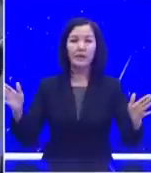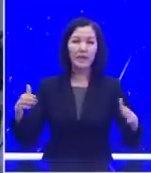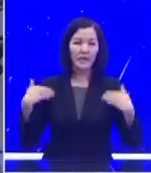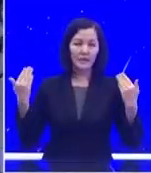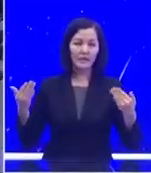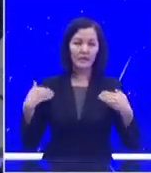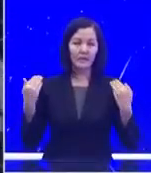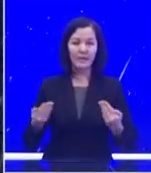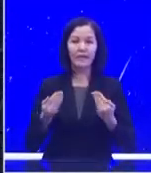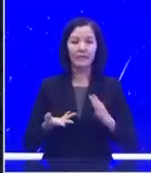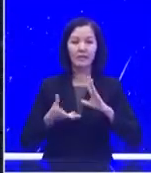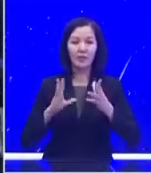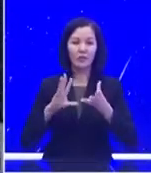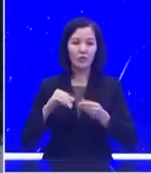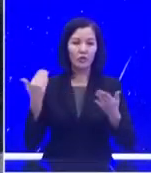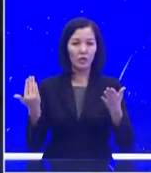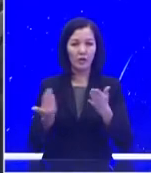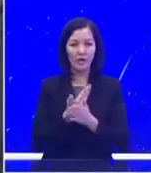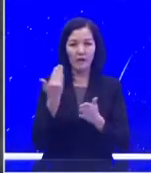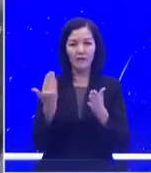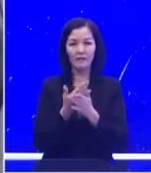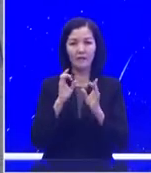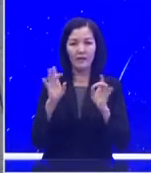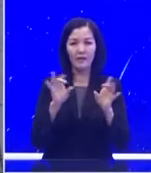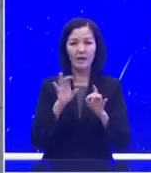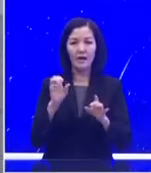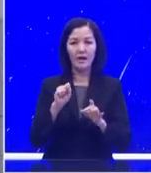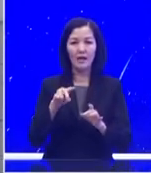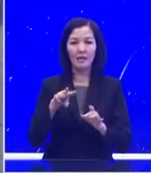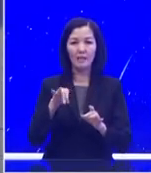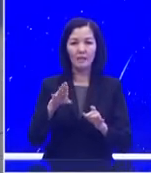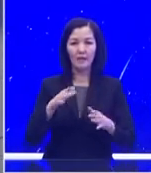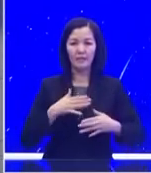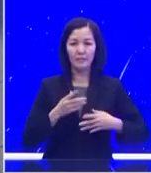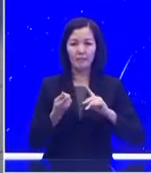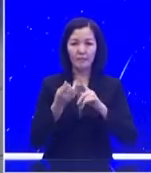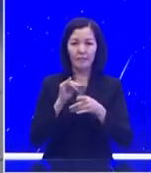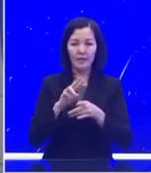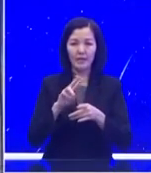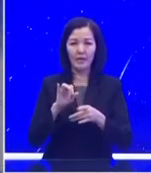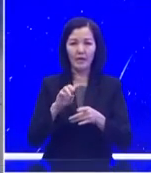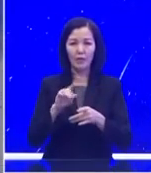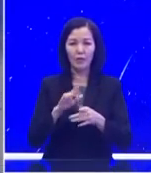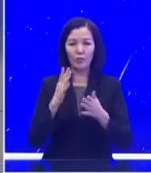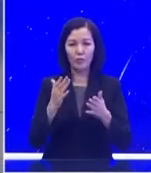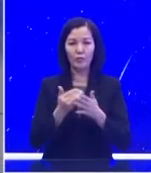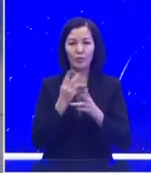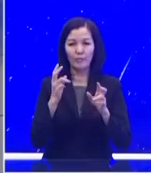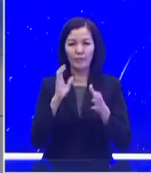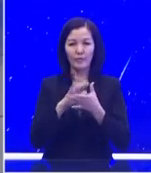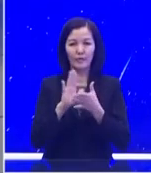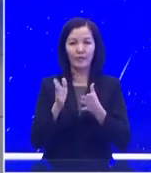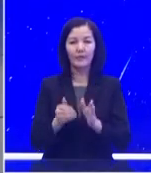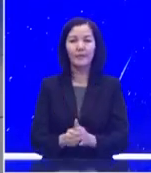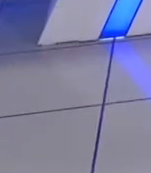Ассаламу алейкум, қадірменді көрермен, тікелей эфирде қорытынды жаңалықтар студияда Алмат Хамид, сөзі тамаша Айгүл Жұмашқызы. Алдымен аңдатпа.